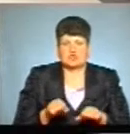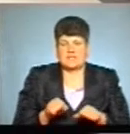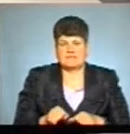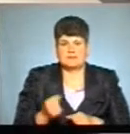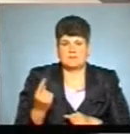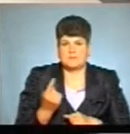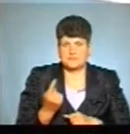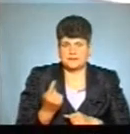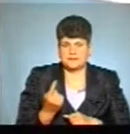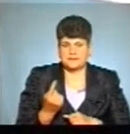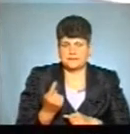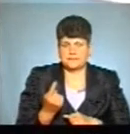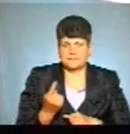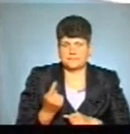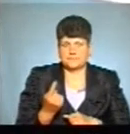там,